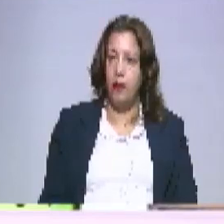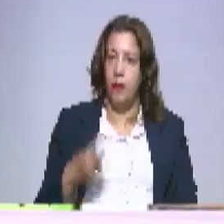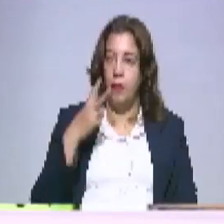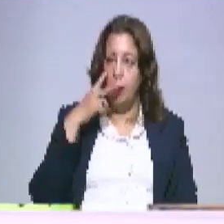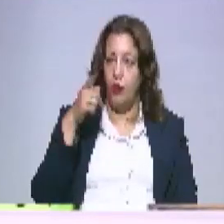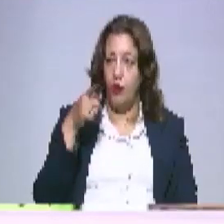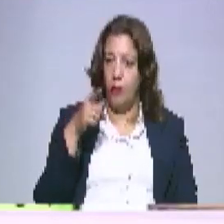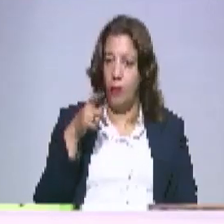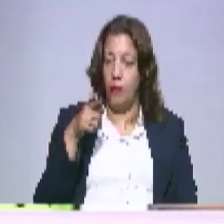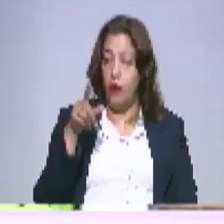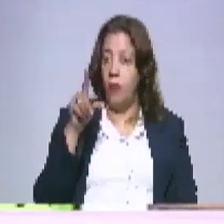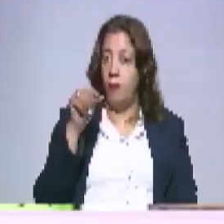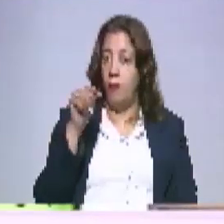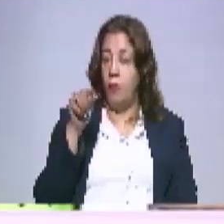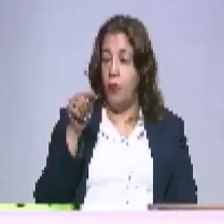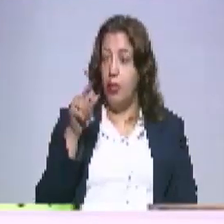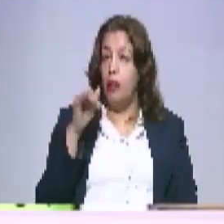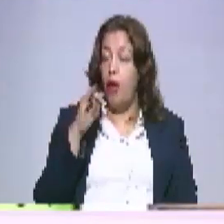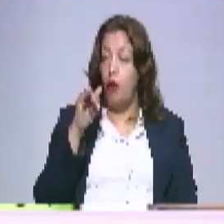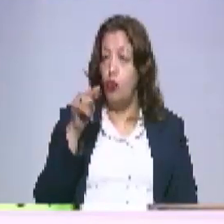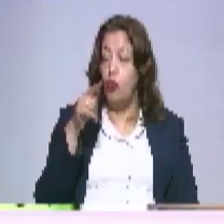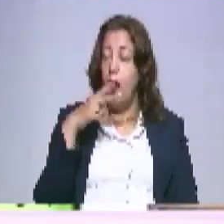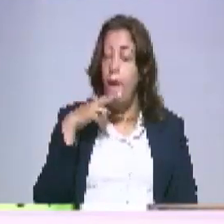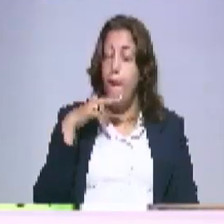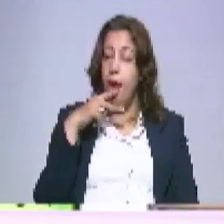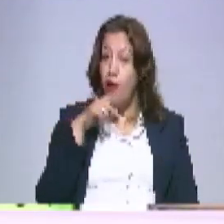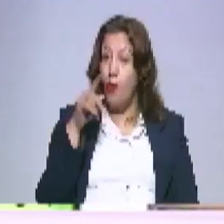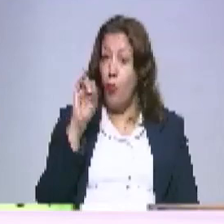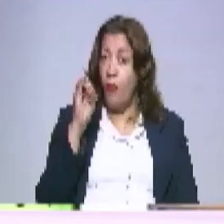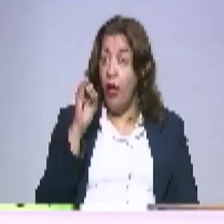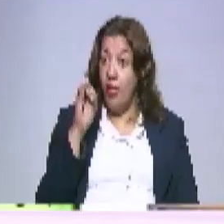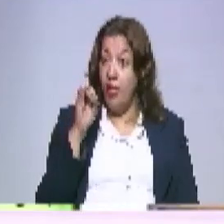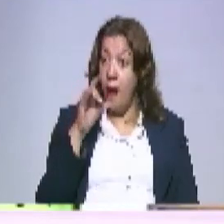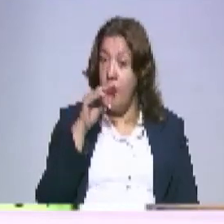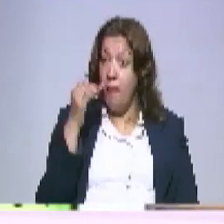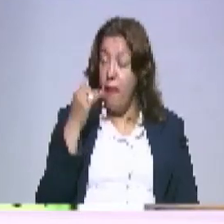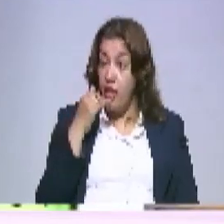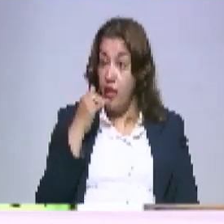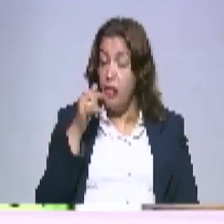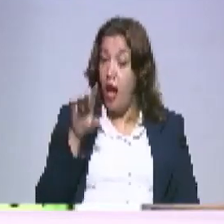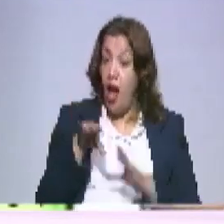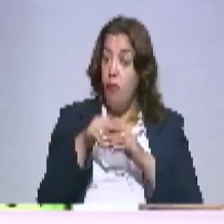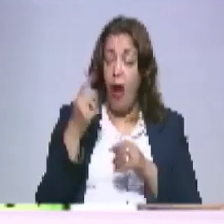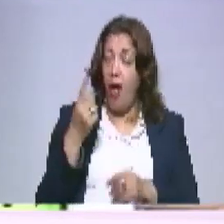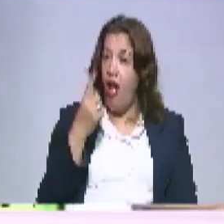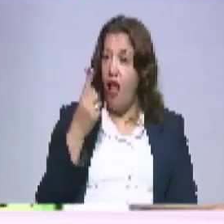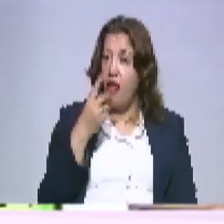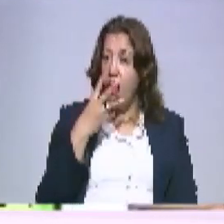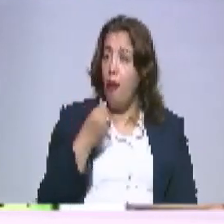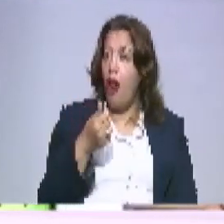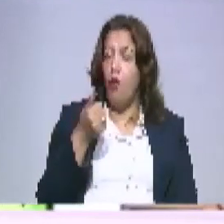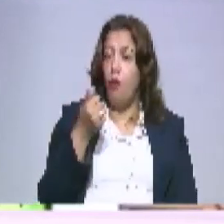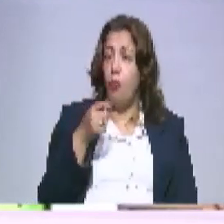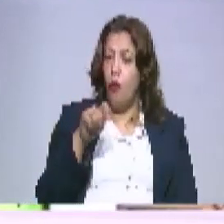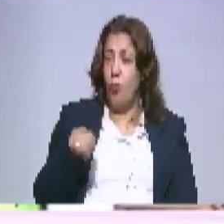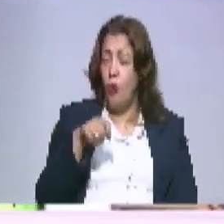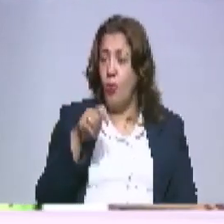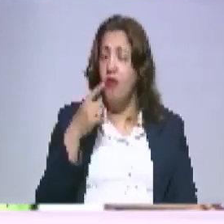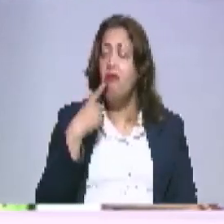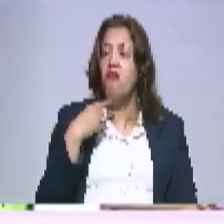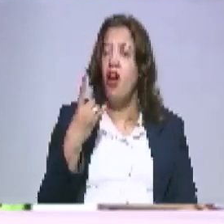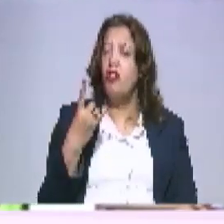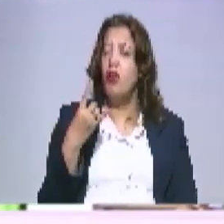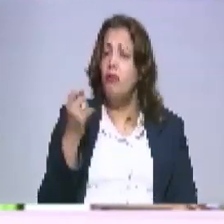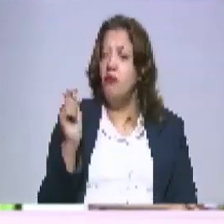من الحاجات المميزه جدا الشعريه ده يا جماعه، وانت ما عندكيش حاجه في البيت طلعتي كيس الشعريه ما فيش اي حاجه، وانت واقفه 10 دقائق كل